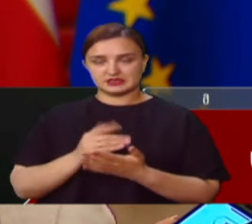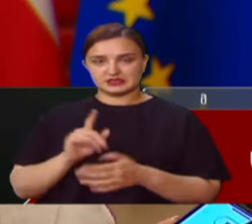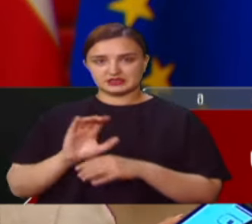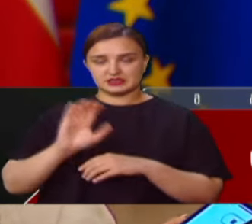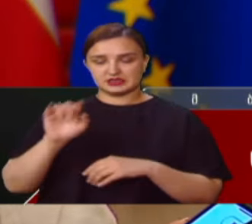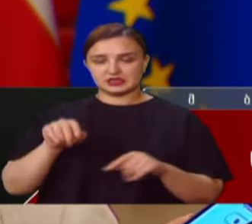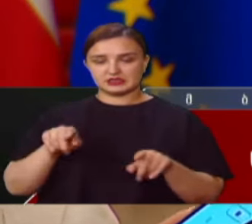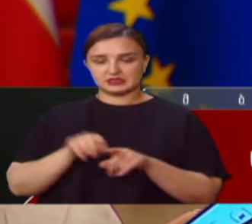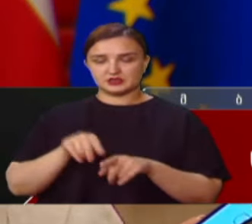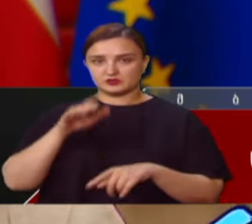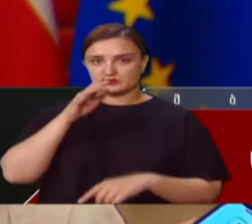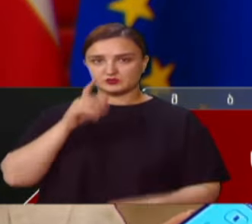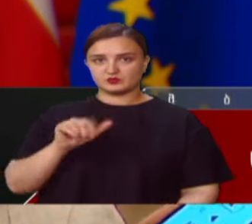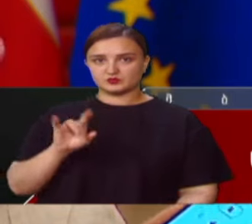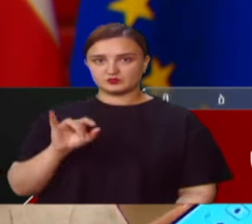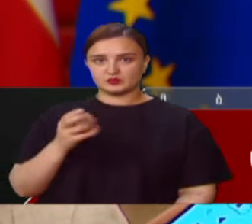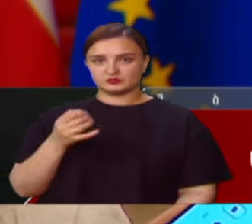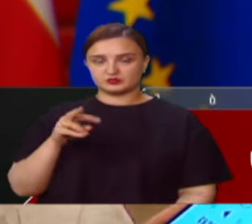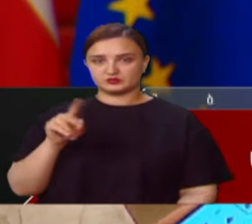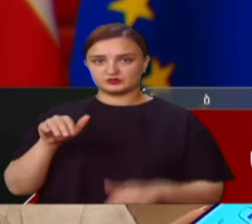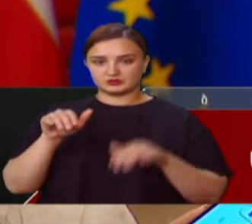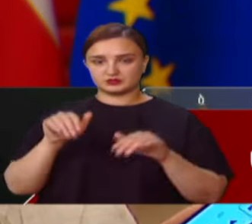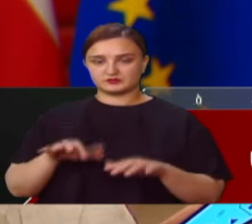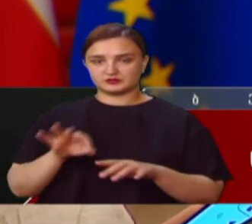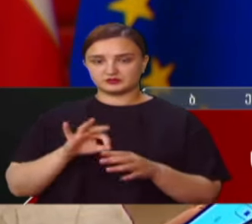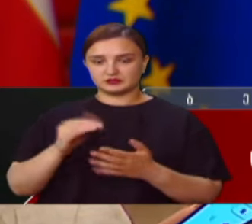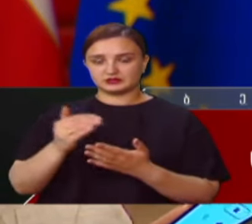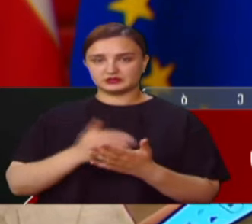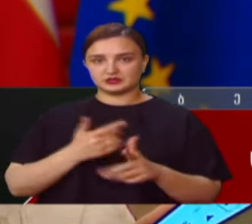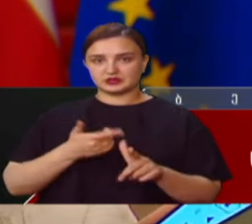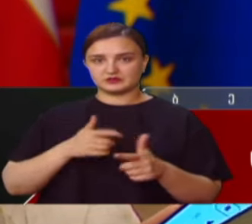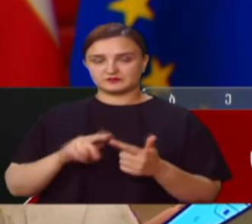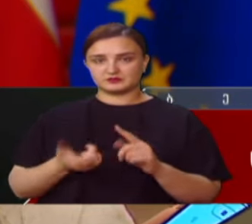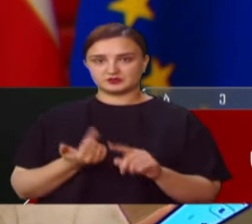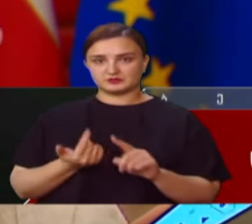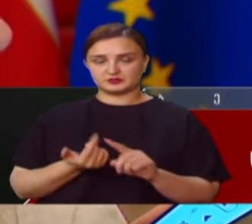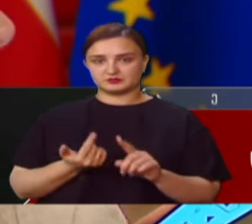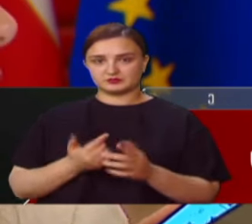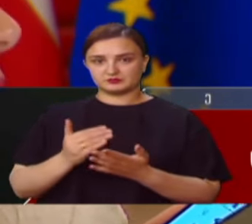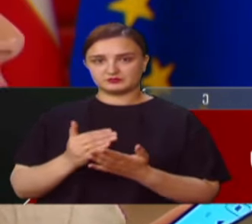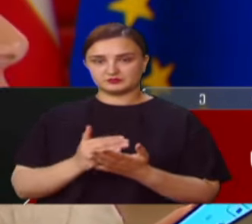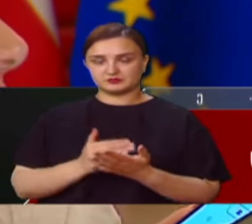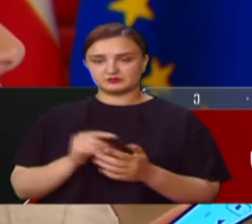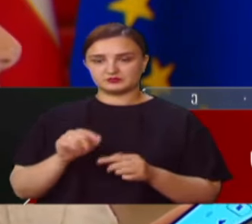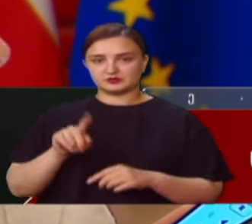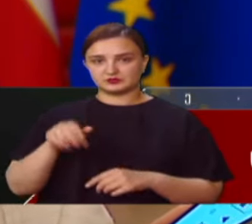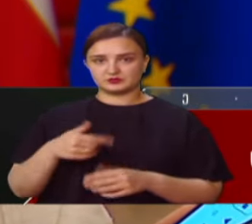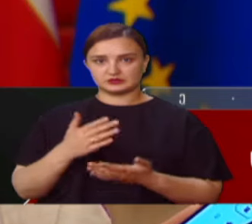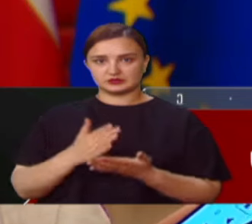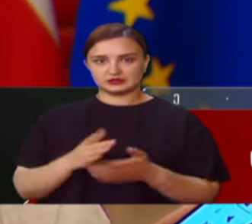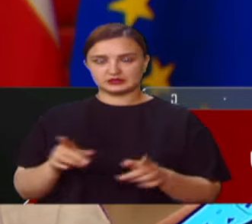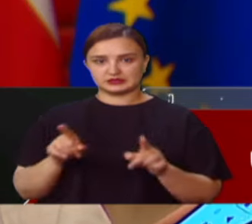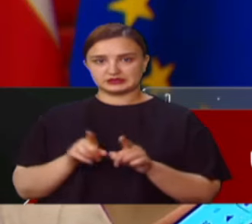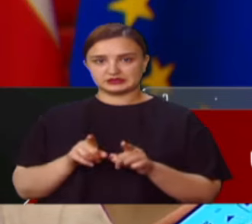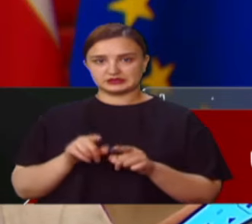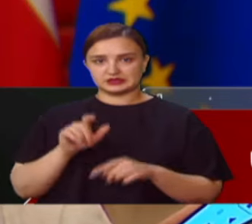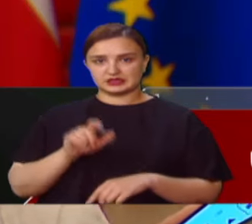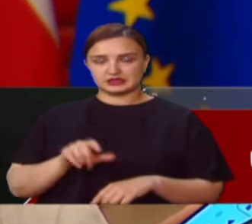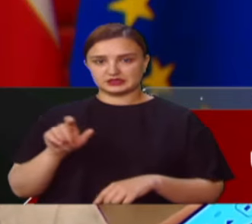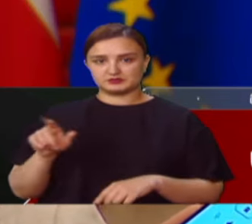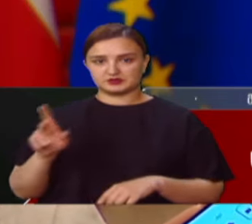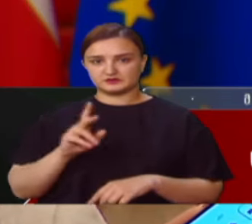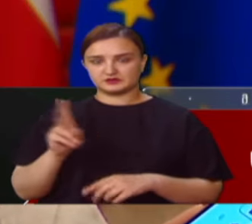ასეთ დროს სალომე ზურაბიშვილმა გადაწყვიტა ამ სიიდან კონკრეტული გვარების ამოღება, მათ შორის არიან ისეთი